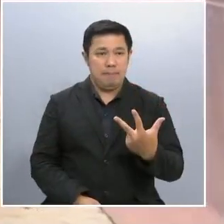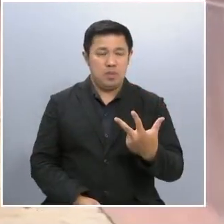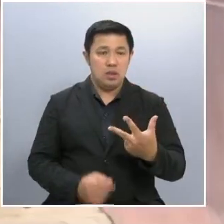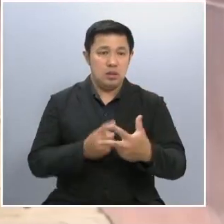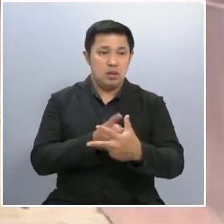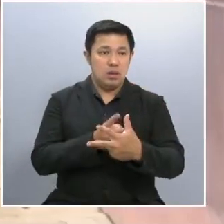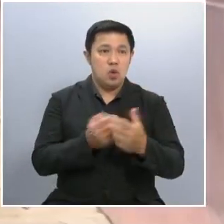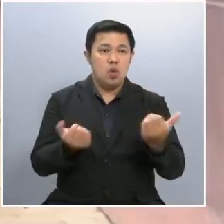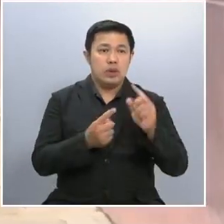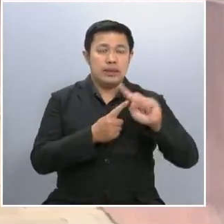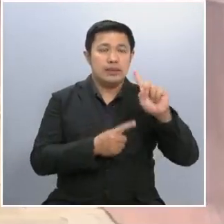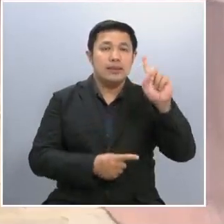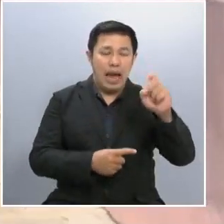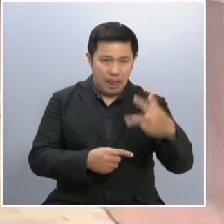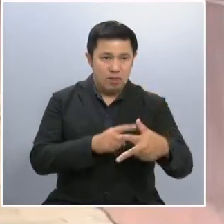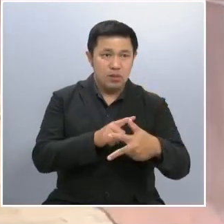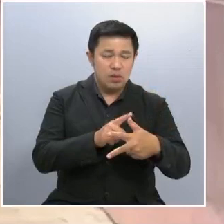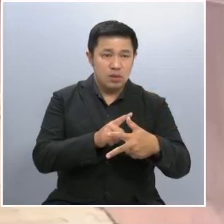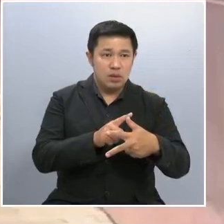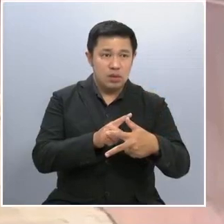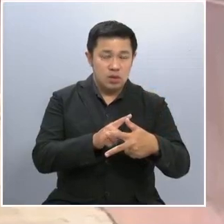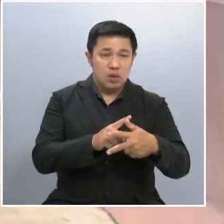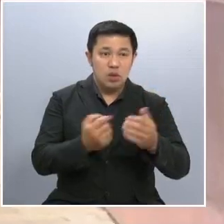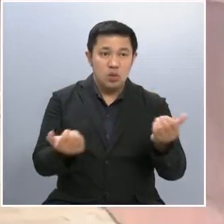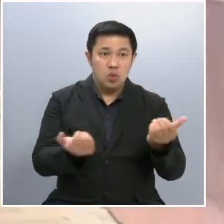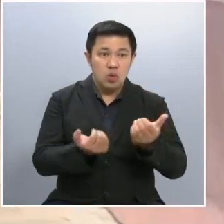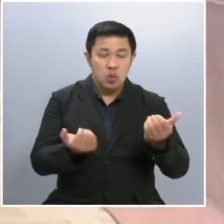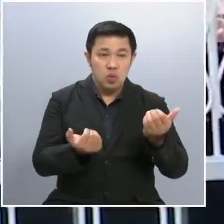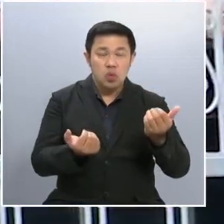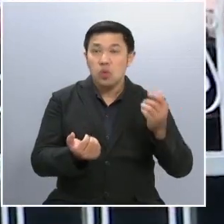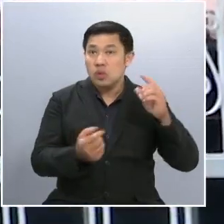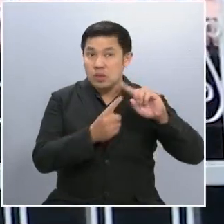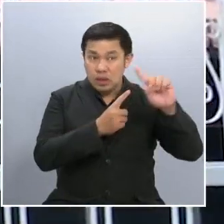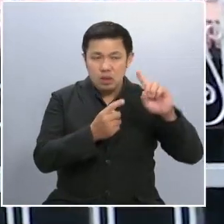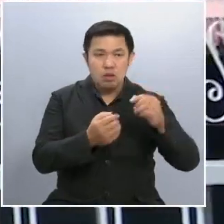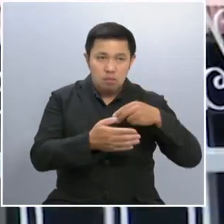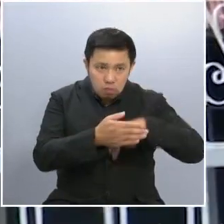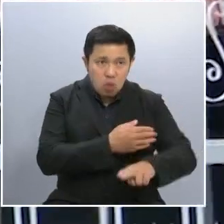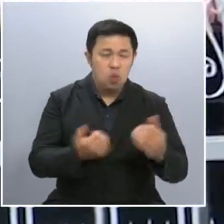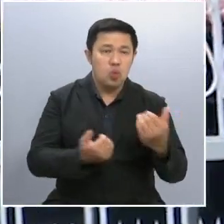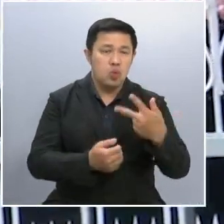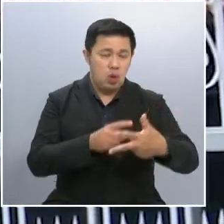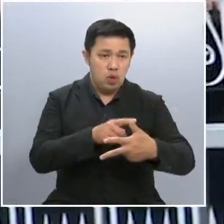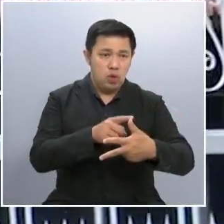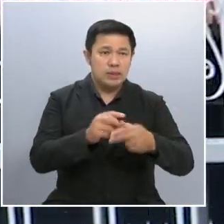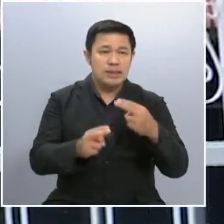โตเสียชีวิตไปลูกคนโตมีลูก2คนก็คือกันกับ